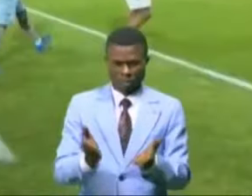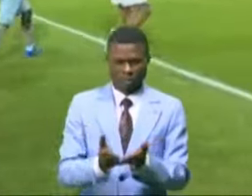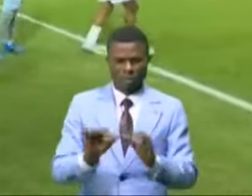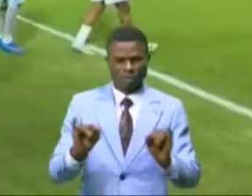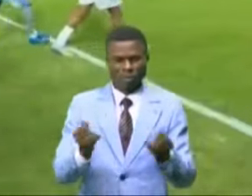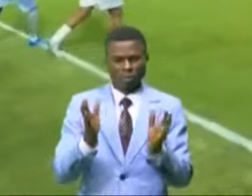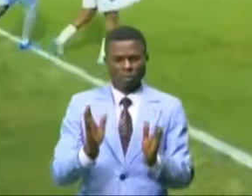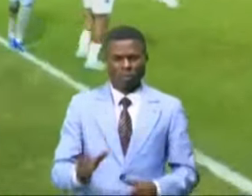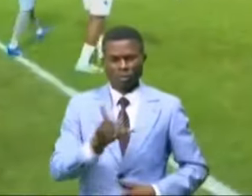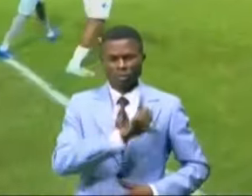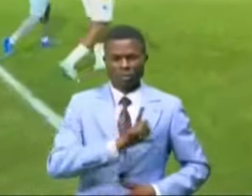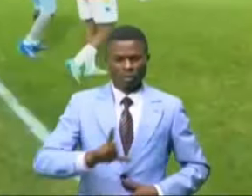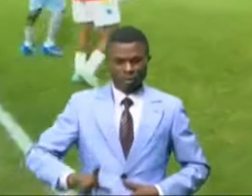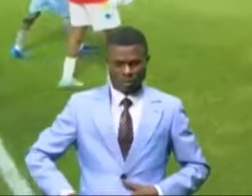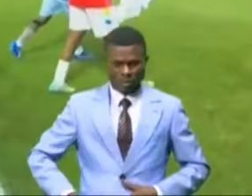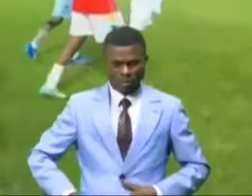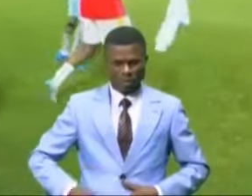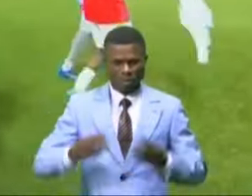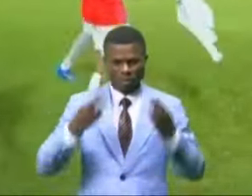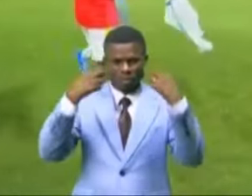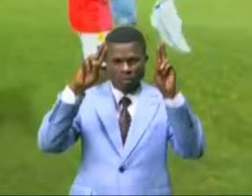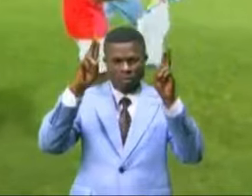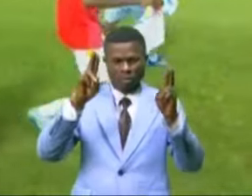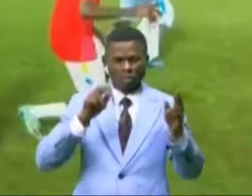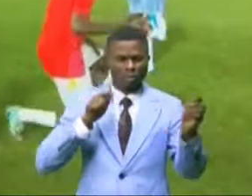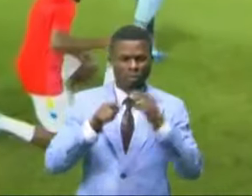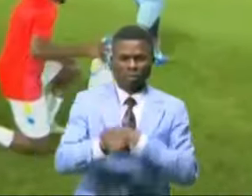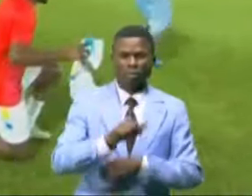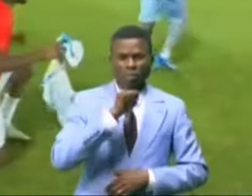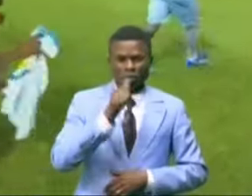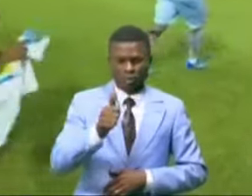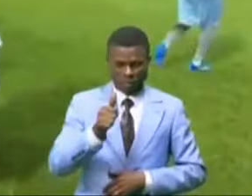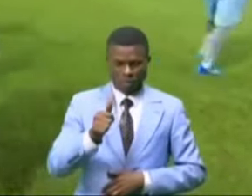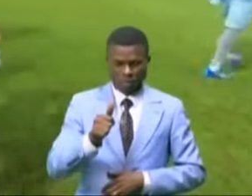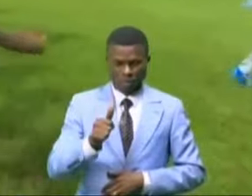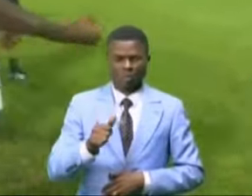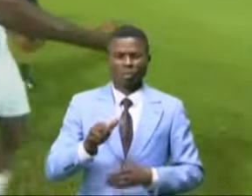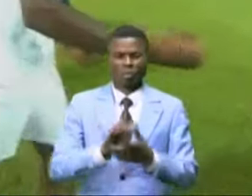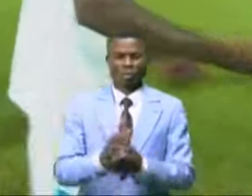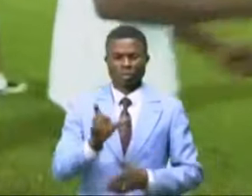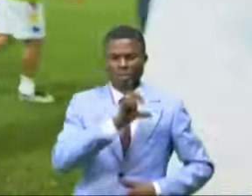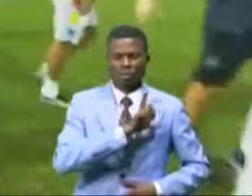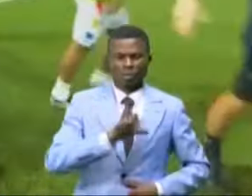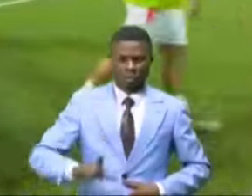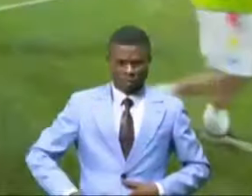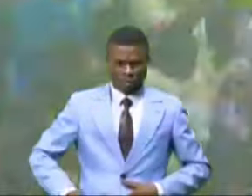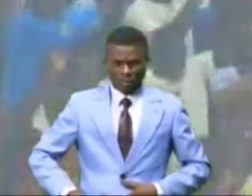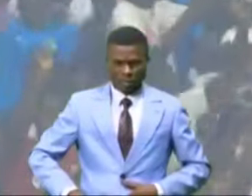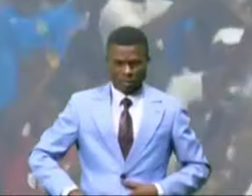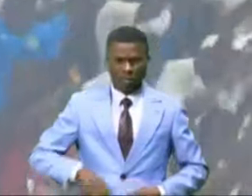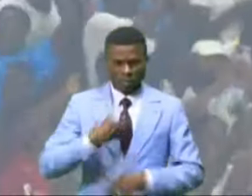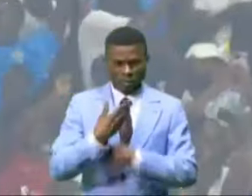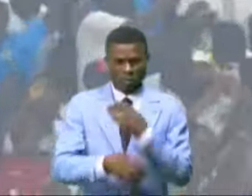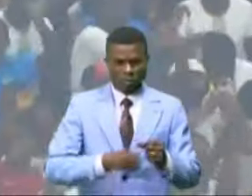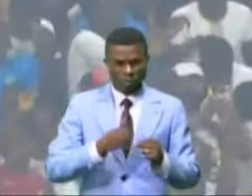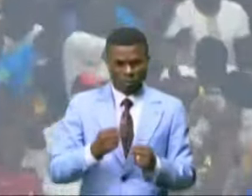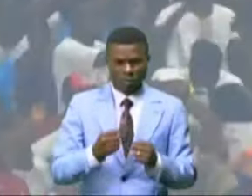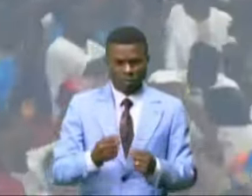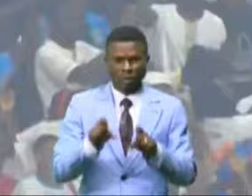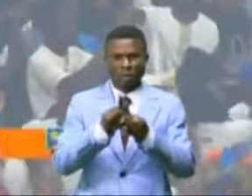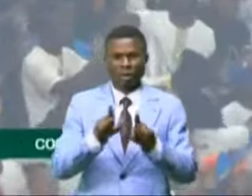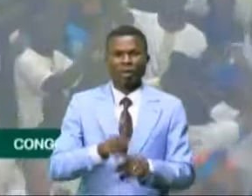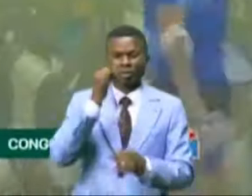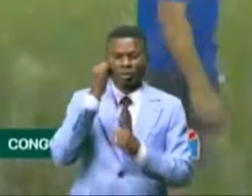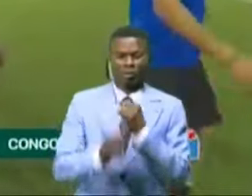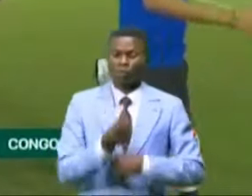les joueurs. N'ayant pas réussi à marquer pour la première fois dans cette édition, les Léopards n'ont également pas pris de but. Et au coup de sifflet